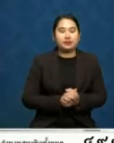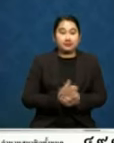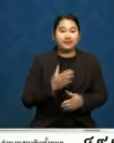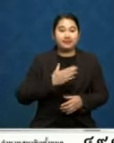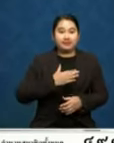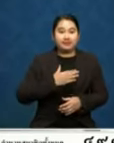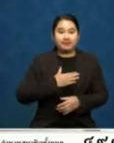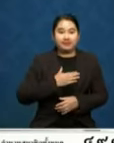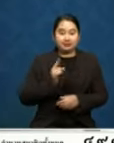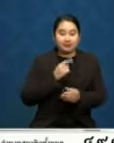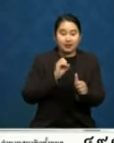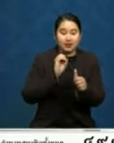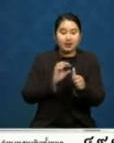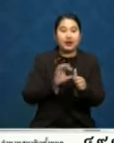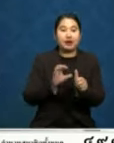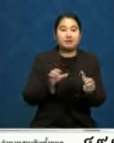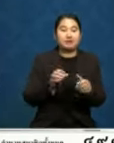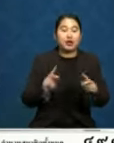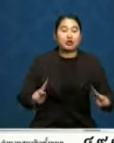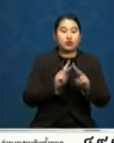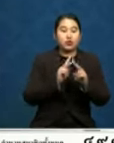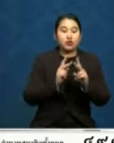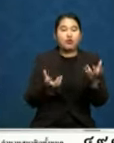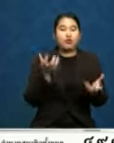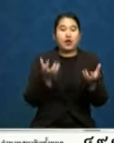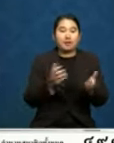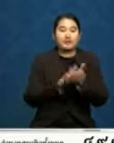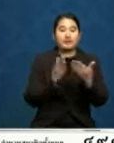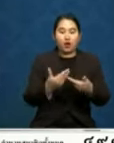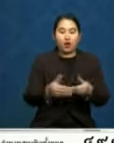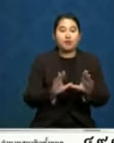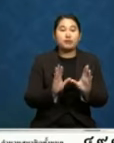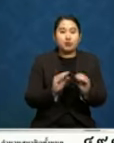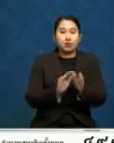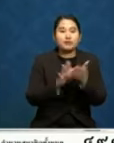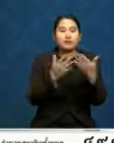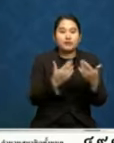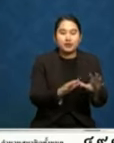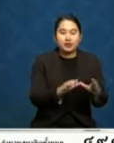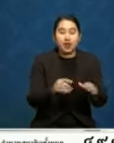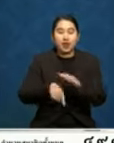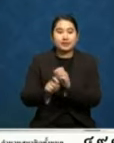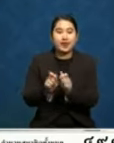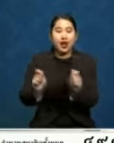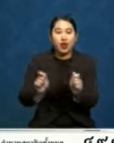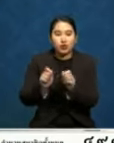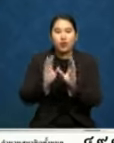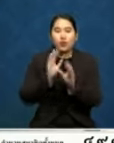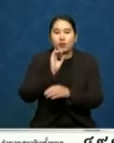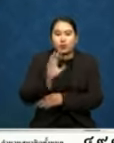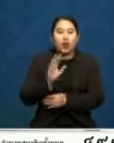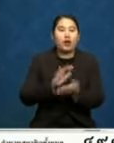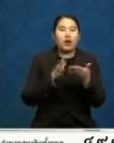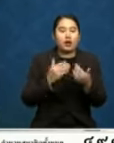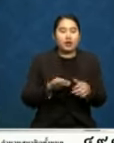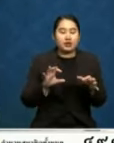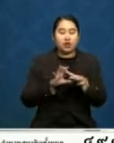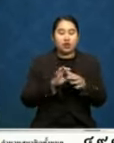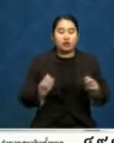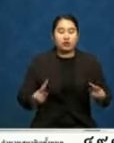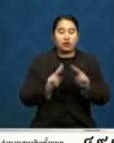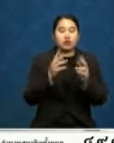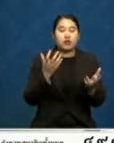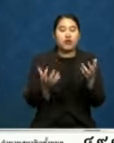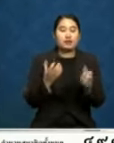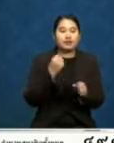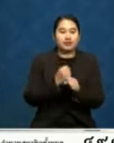เองนะคะได้มีการเสนอแนะนะคะไปยังกระทรวงยุติธรรมในห้องงบประมาณห้องใหญ่ไปแล้วรวมถึงห้องอนุงบประมาณด้วยนะคะถึงพันธกิจของกระทรวงยุติธรรมที่ควรจ